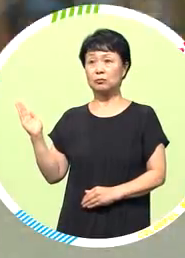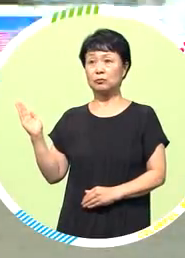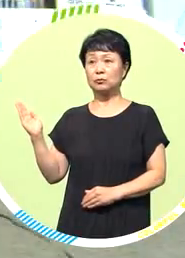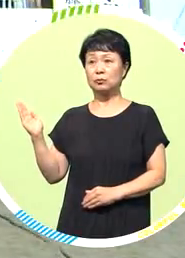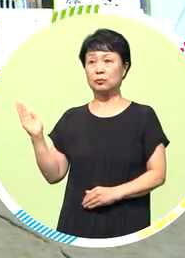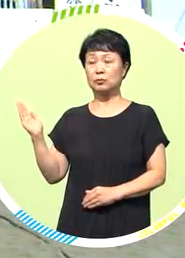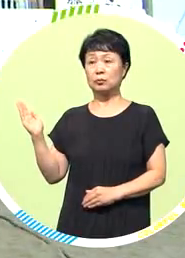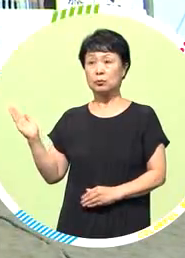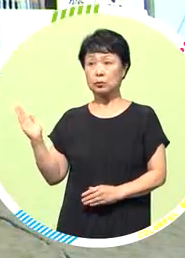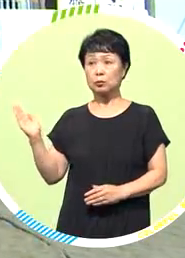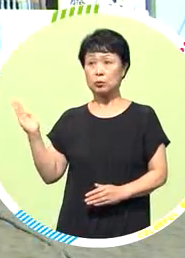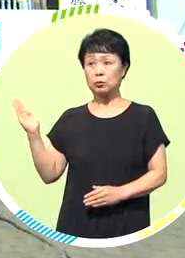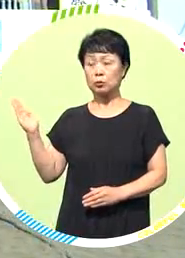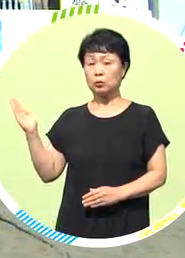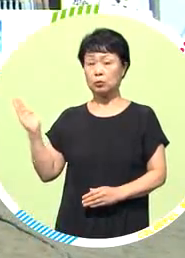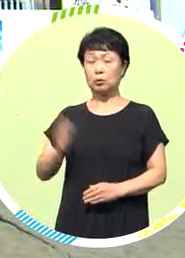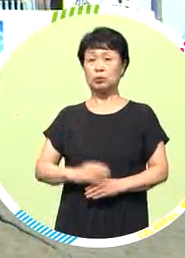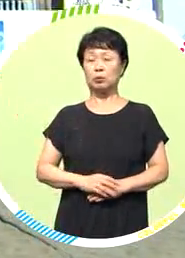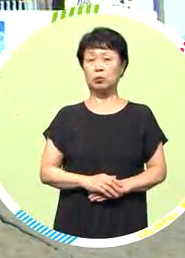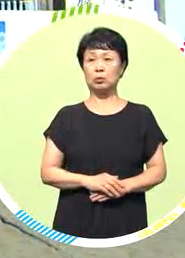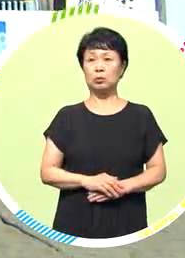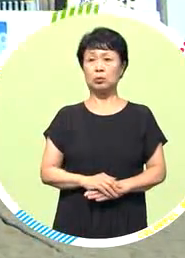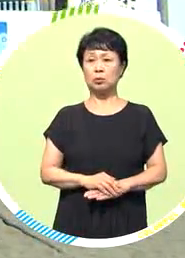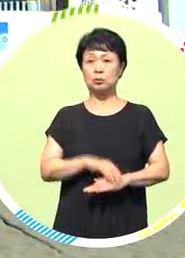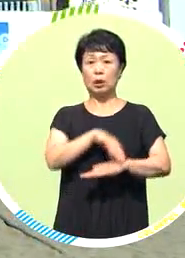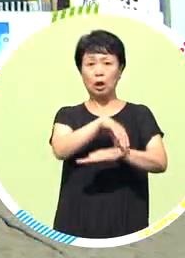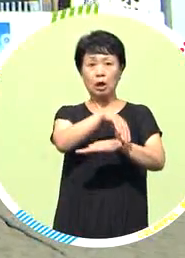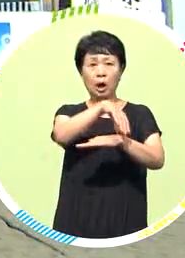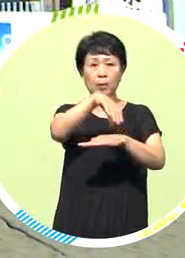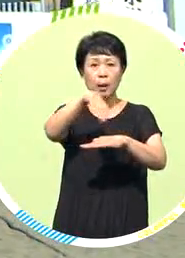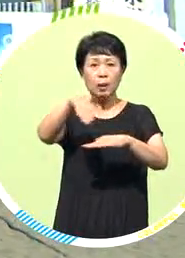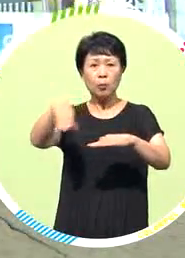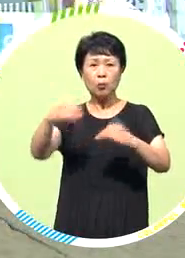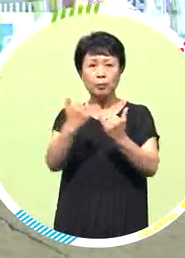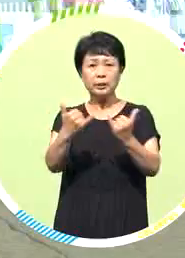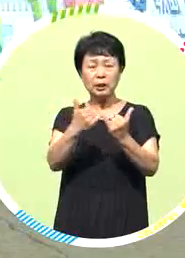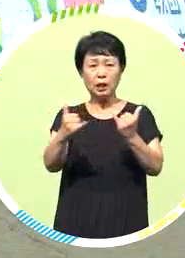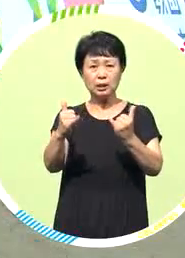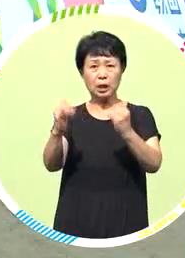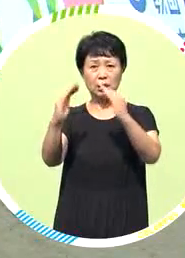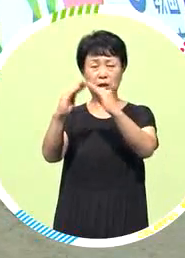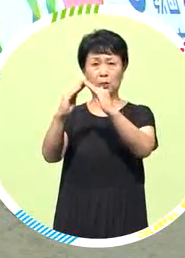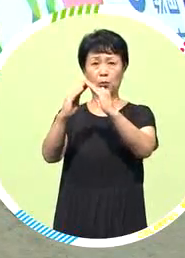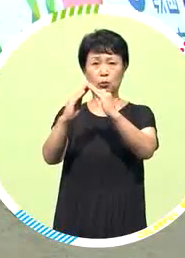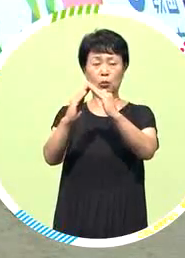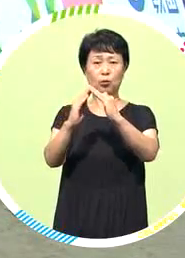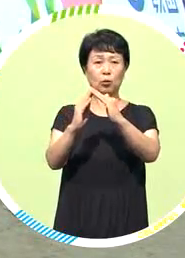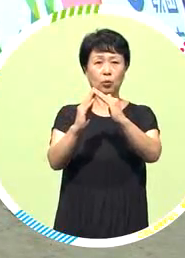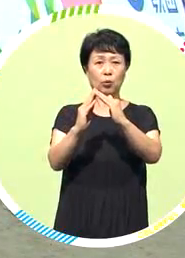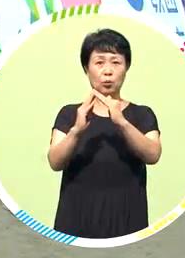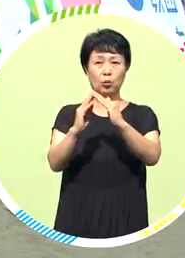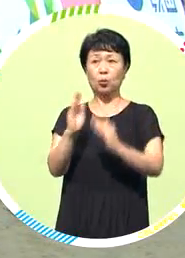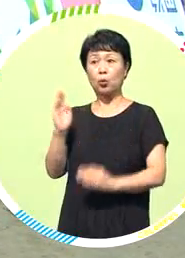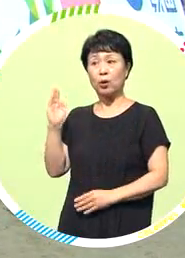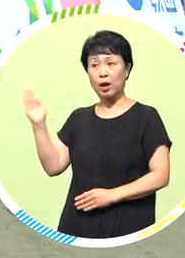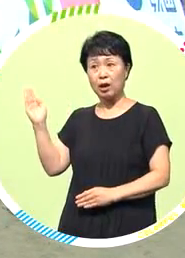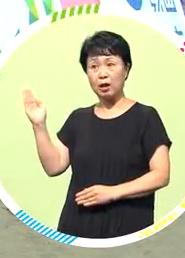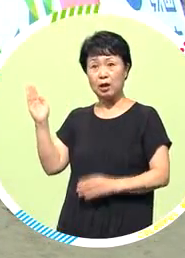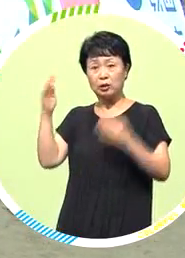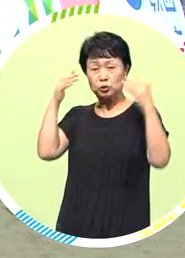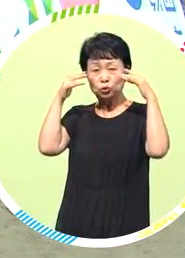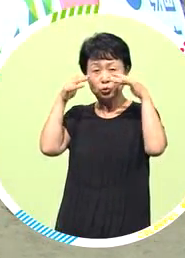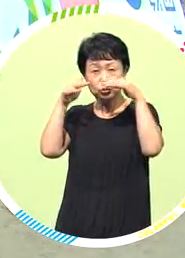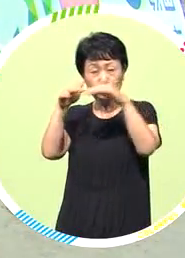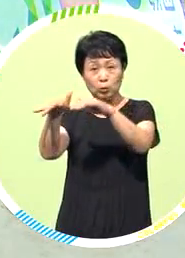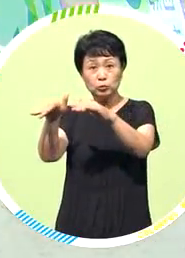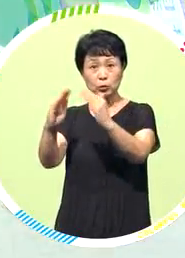アンナちゃんが見つけたとっても気になるかまぼこみたいなこちらの建物、実はこれが今注目の海の家